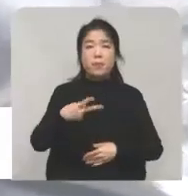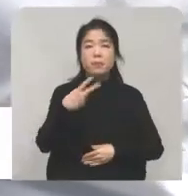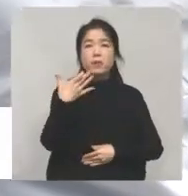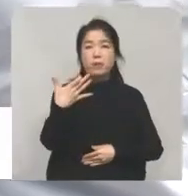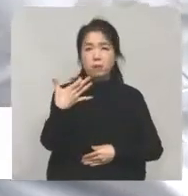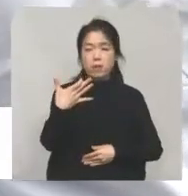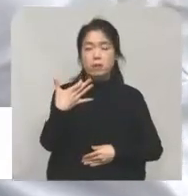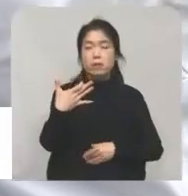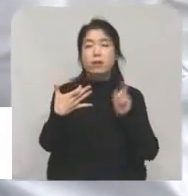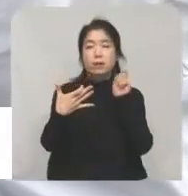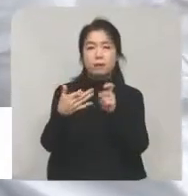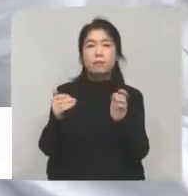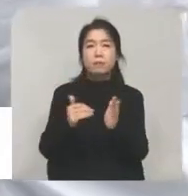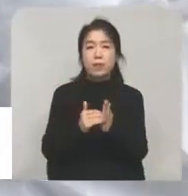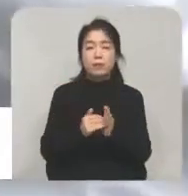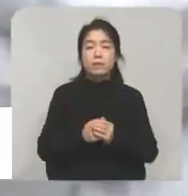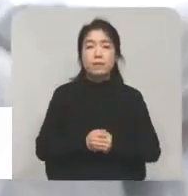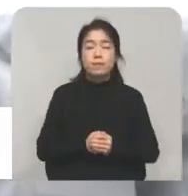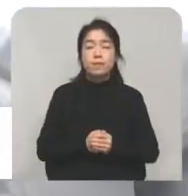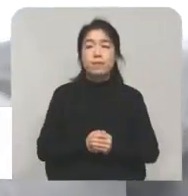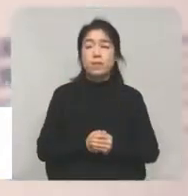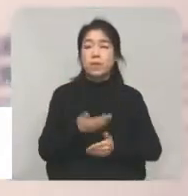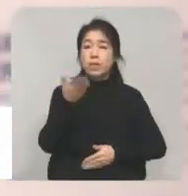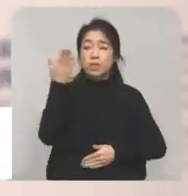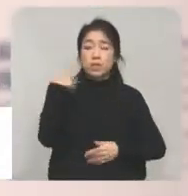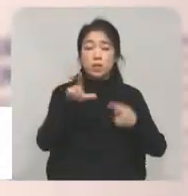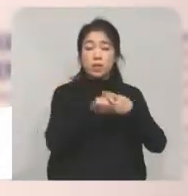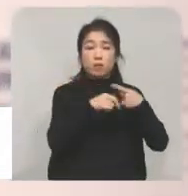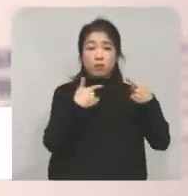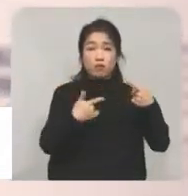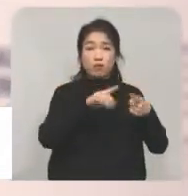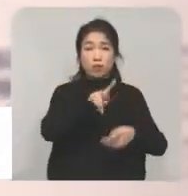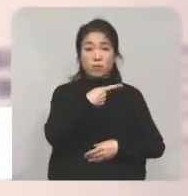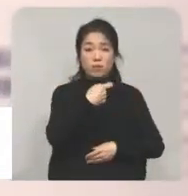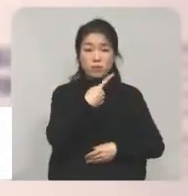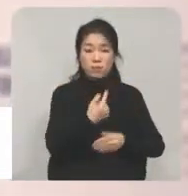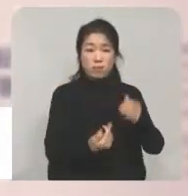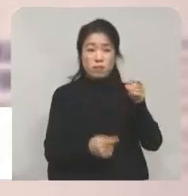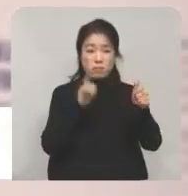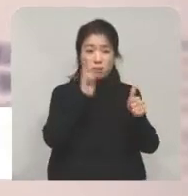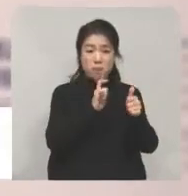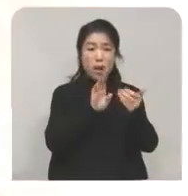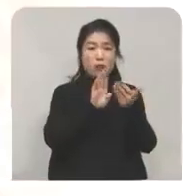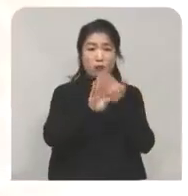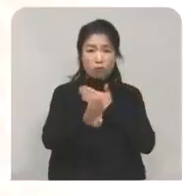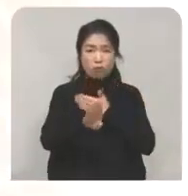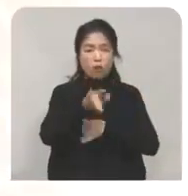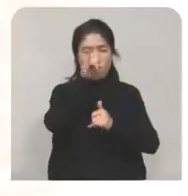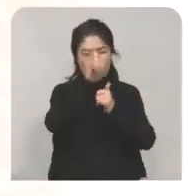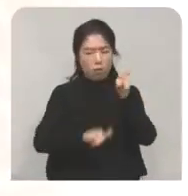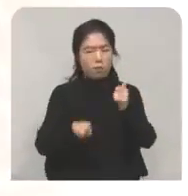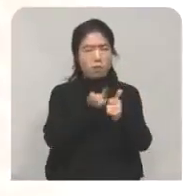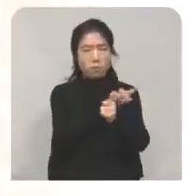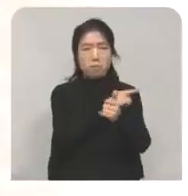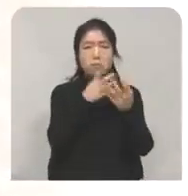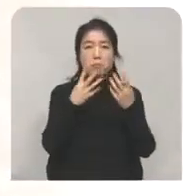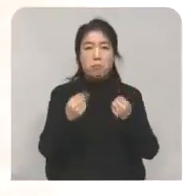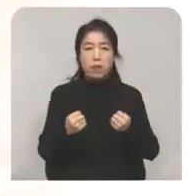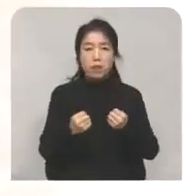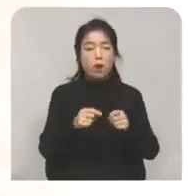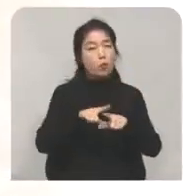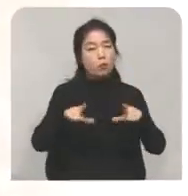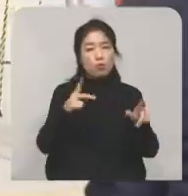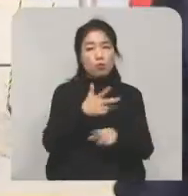열하루 9명이 확인되었는데 이런 지난 6일 200개 11명 발생 u 역대 최대 규모입니다 통상 주말